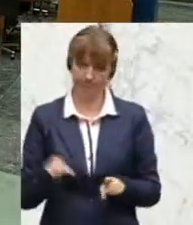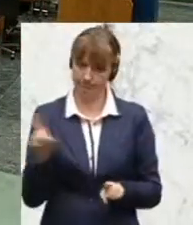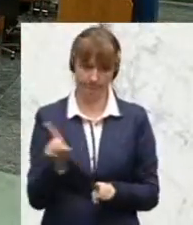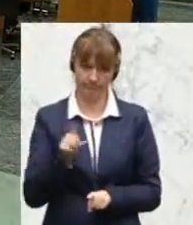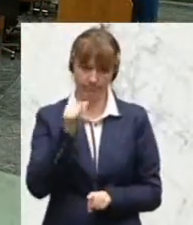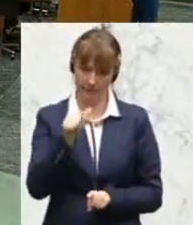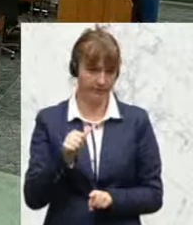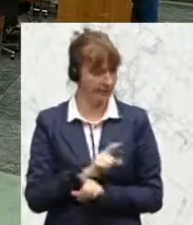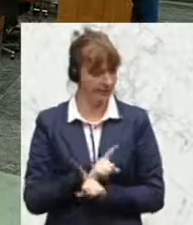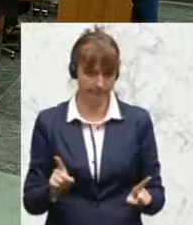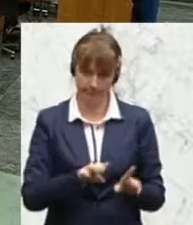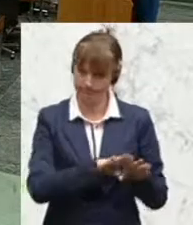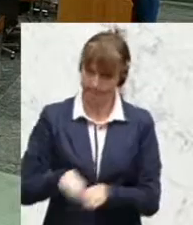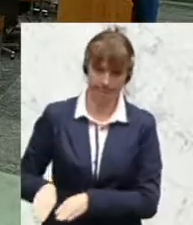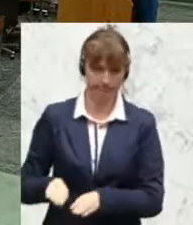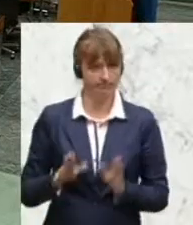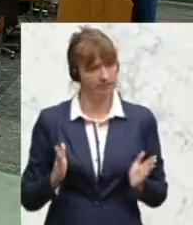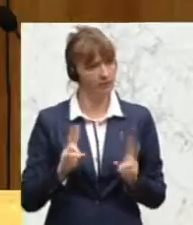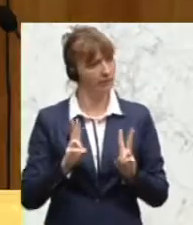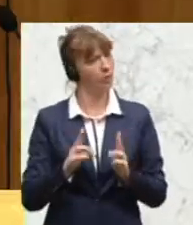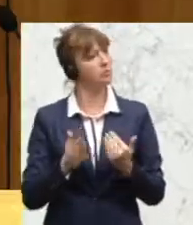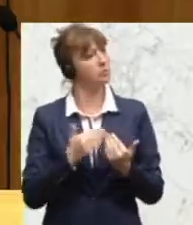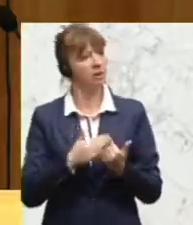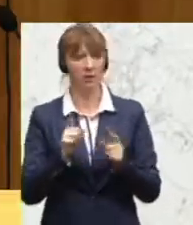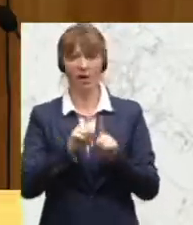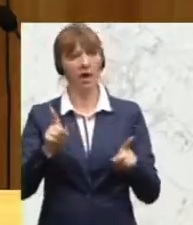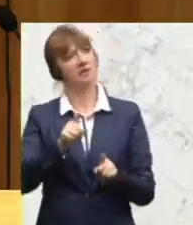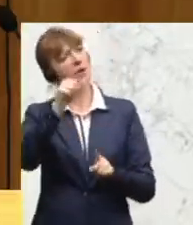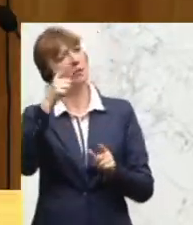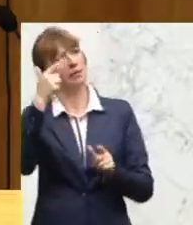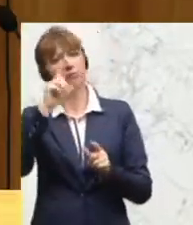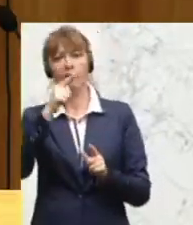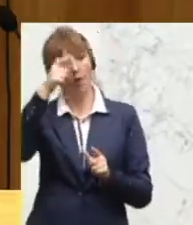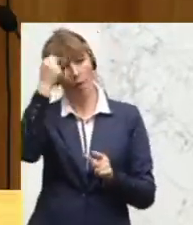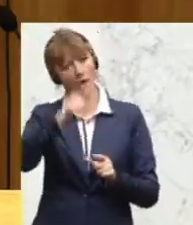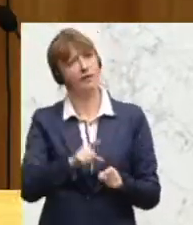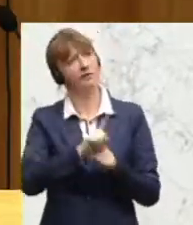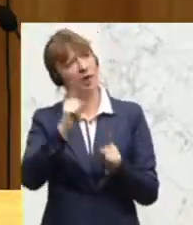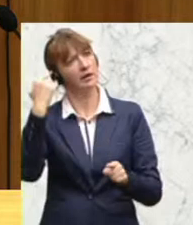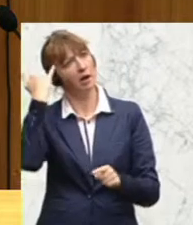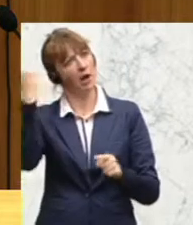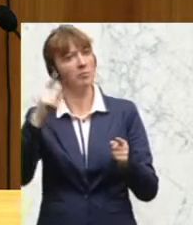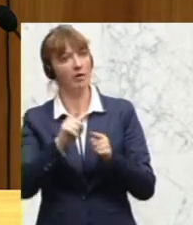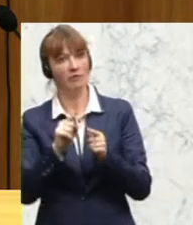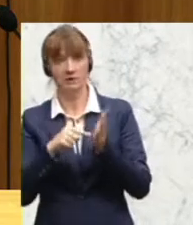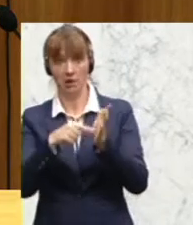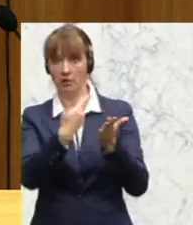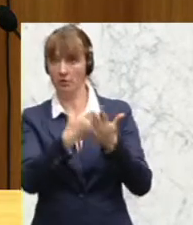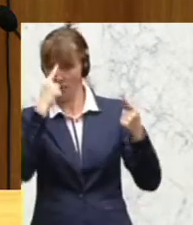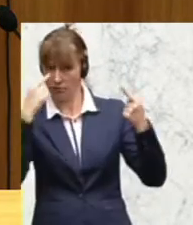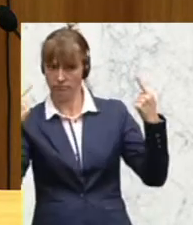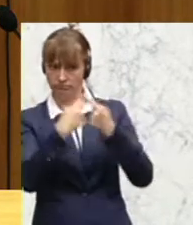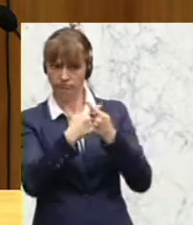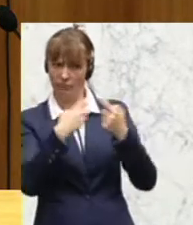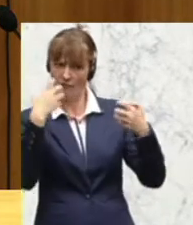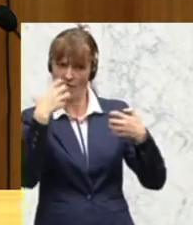Denn Andersdenkende oder Anderslebende zu Feindbildern zu stilisieren, das widerspricht jeder demokratischen Gesinnung in